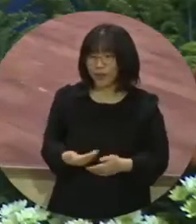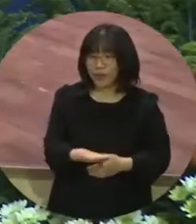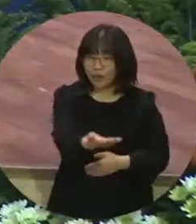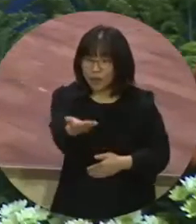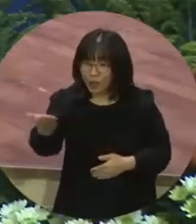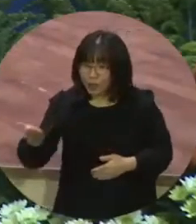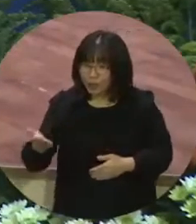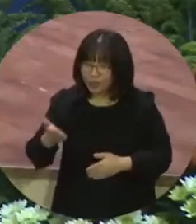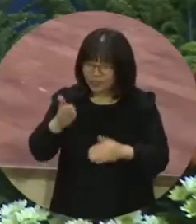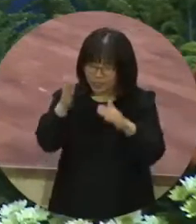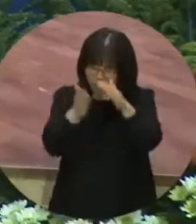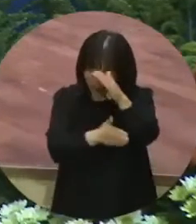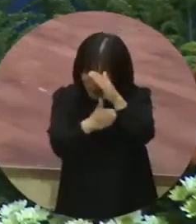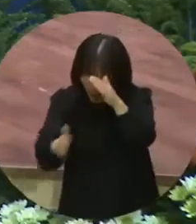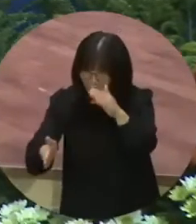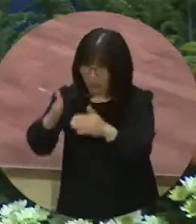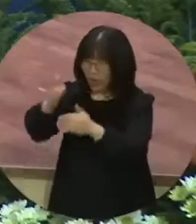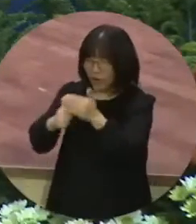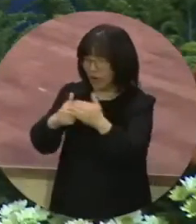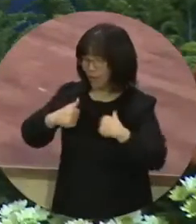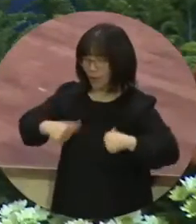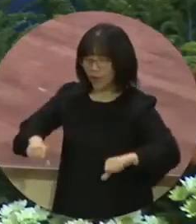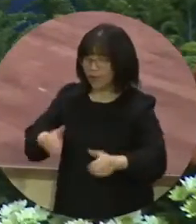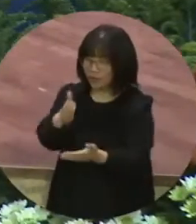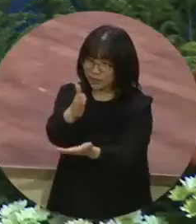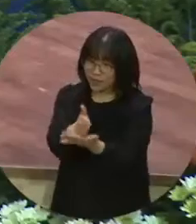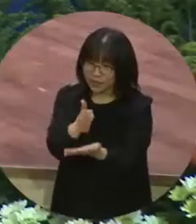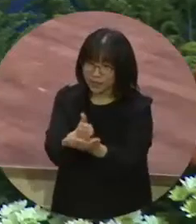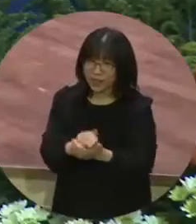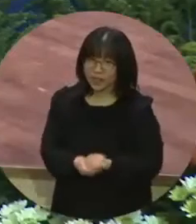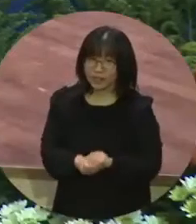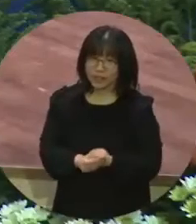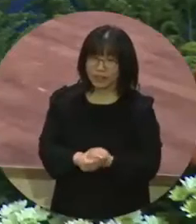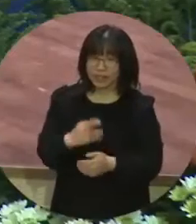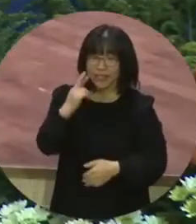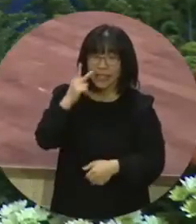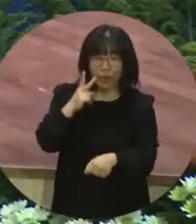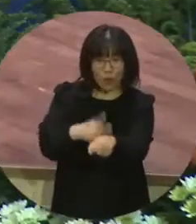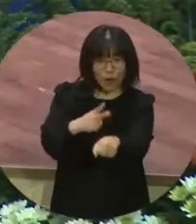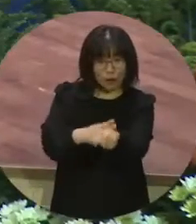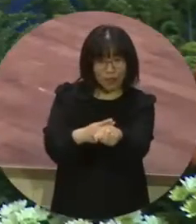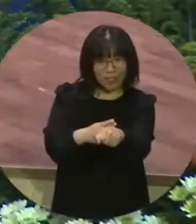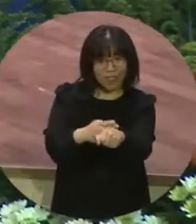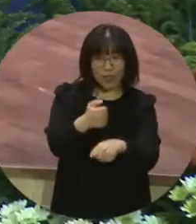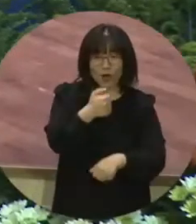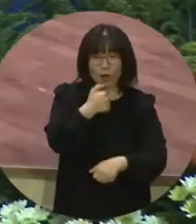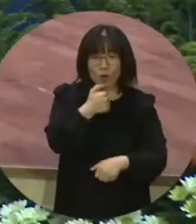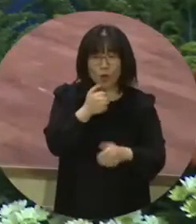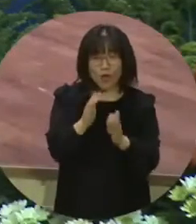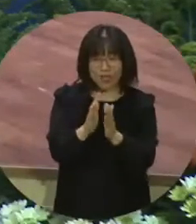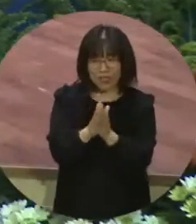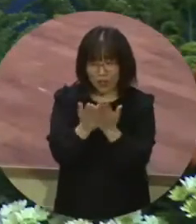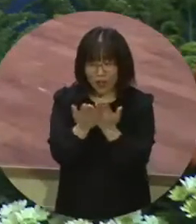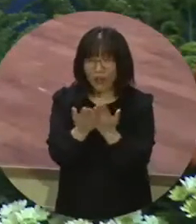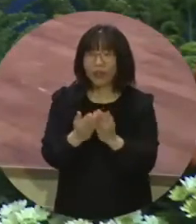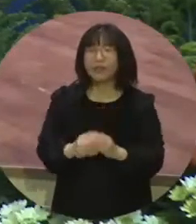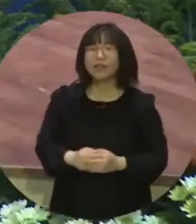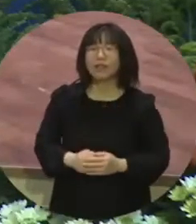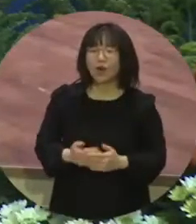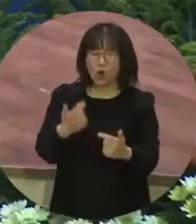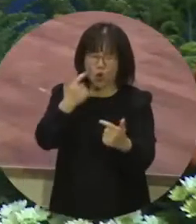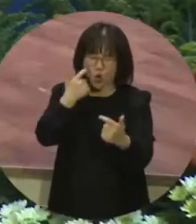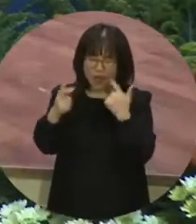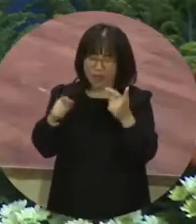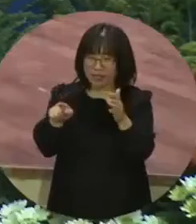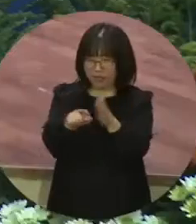여러분 절대로 포기하지 마시기 바랍니다. 사도 바울은 로마서 8장 38절로 39절에